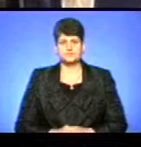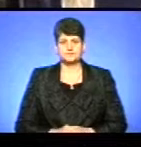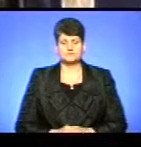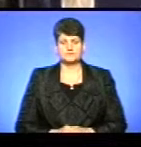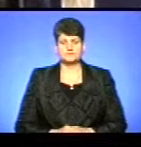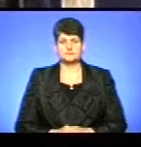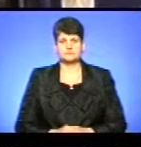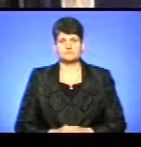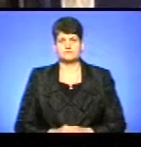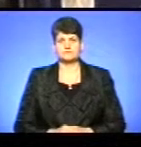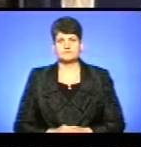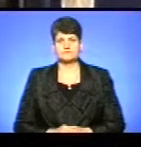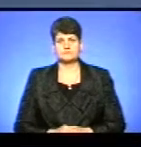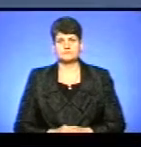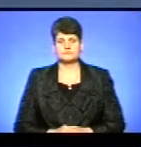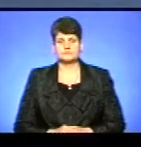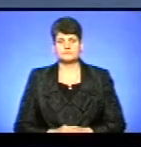Новини.